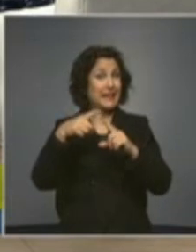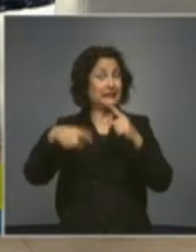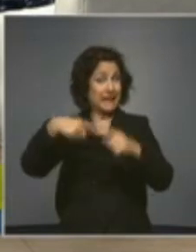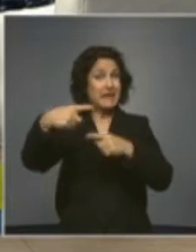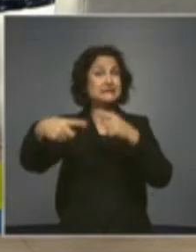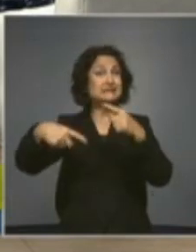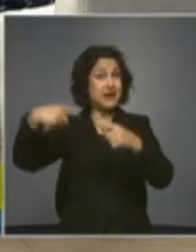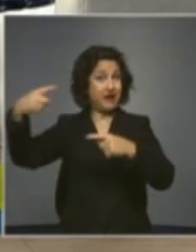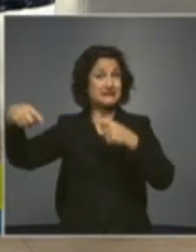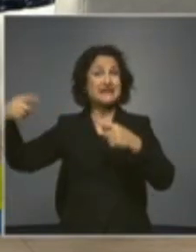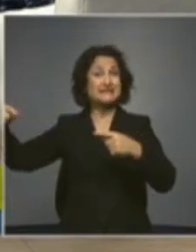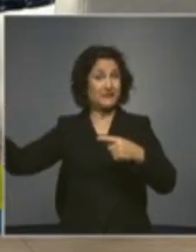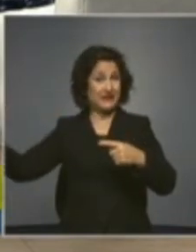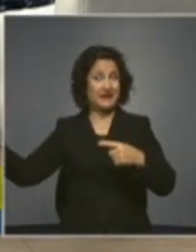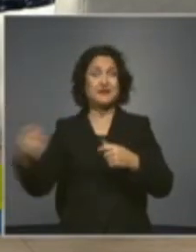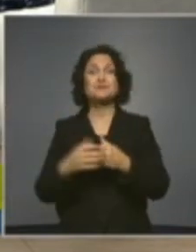развитие.